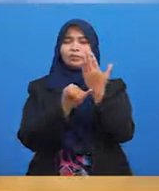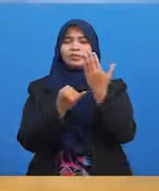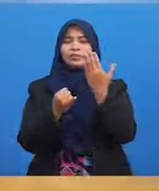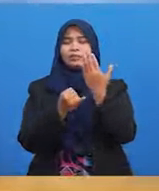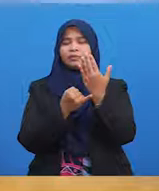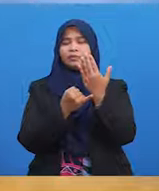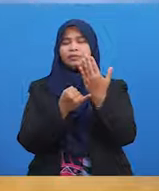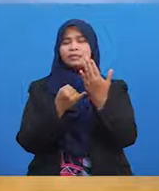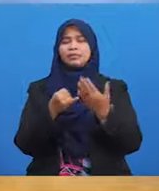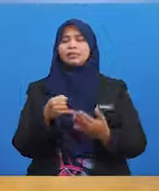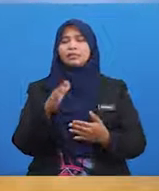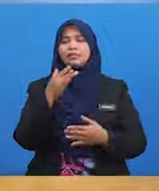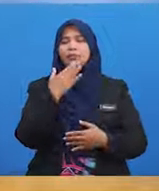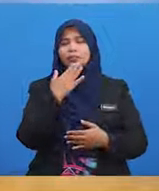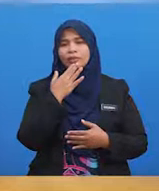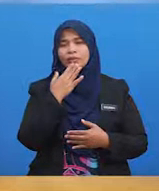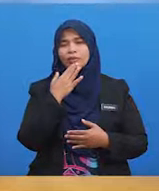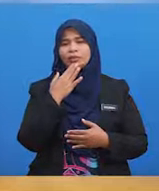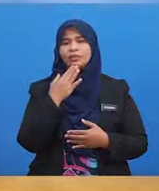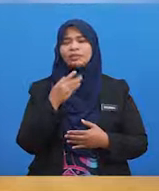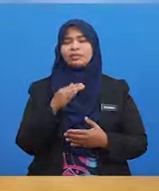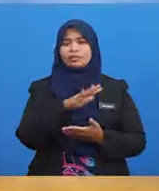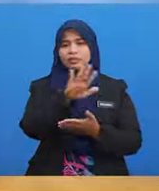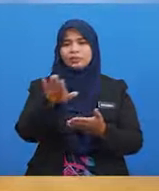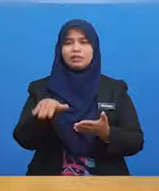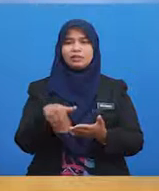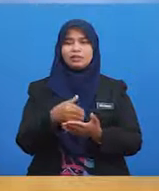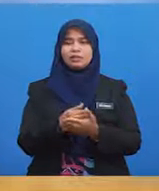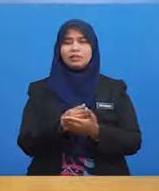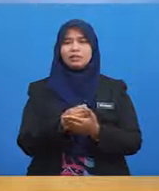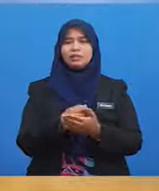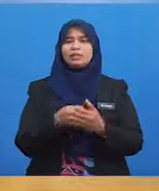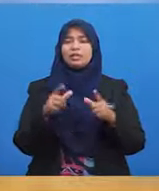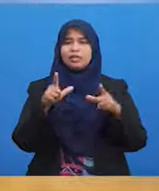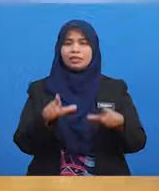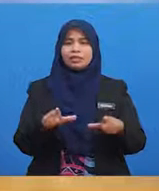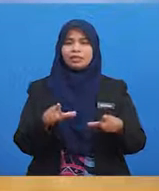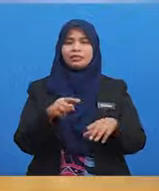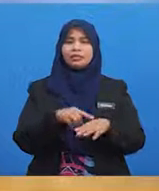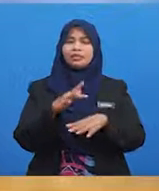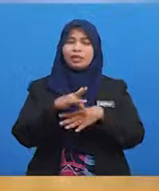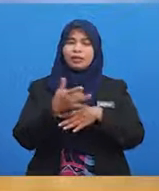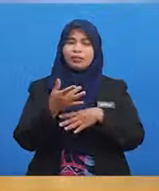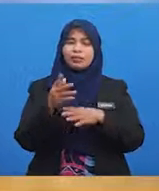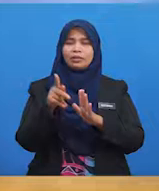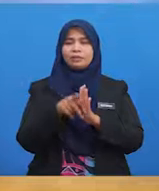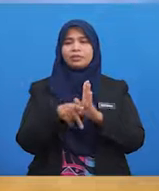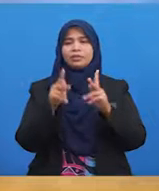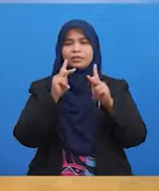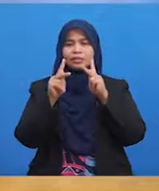imbuhan-imbuhan yang diwarnakan semuanya terletak di awal perkataan,